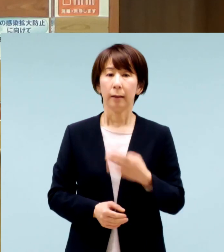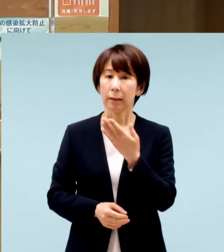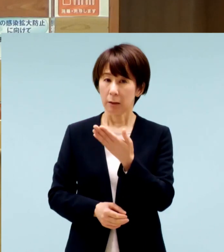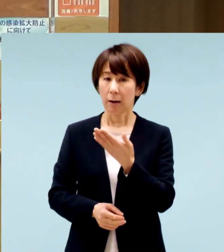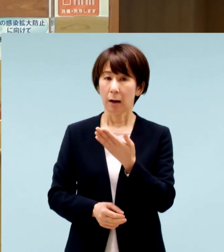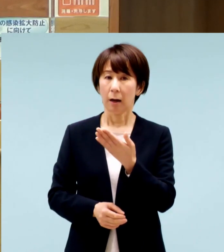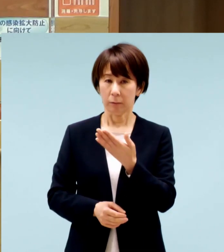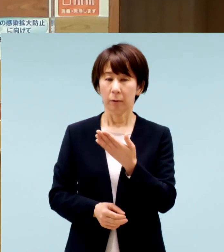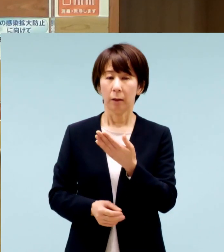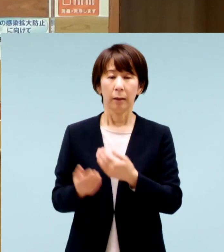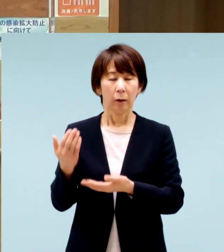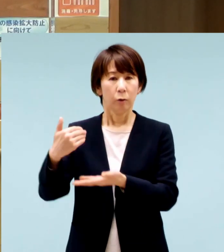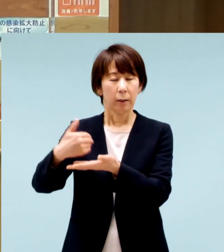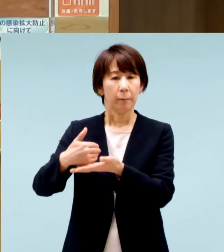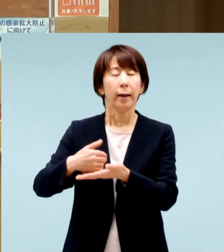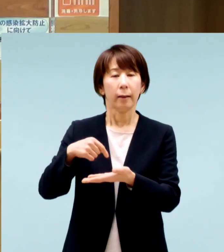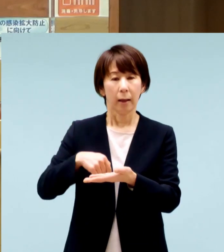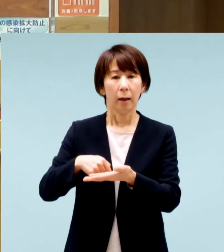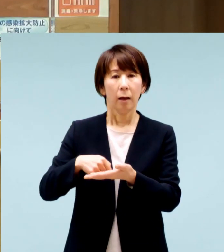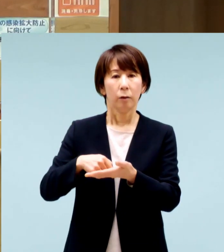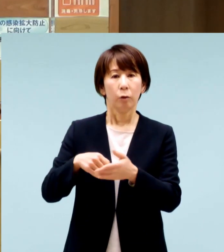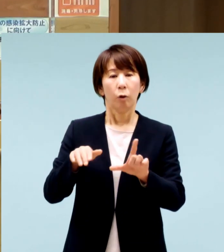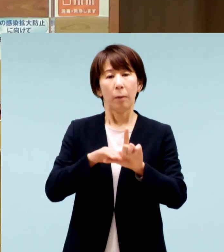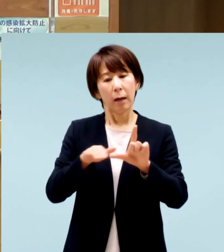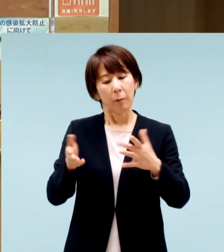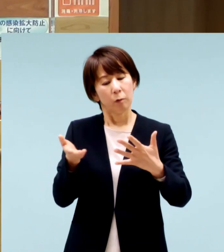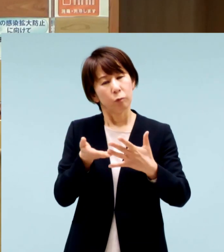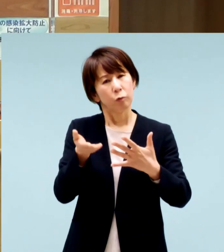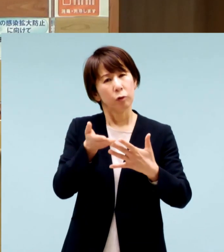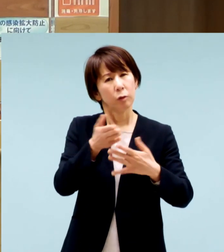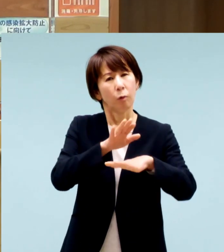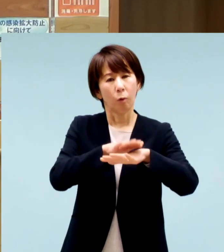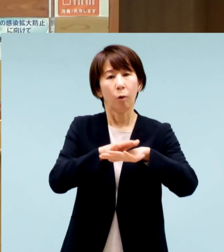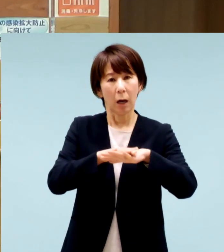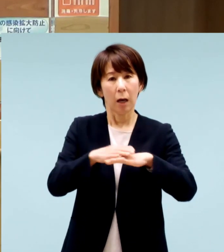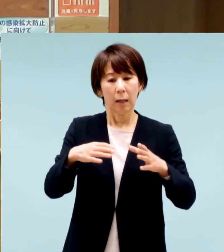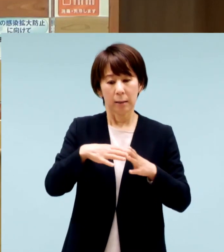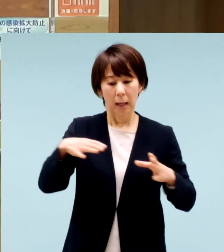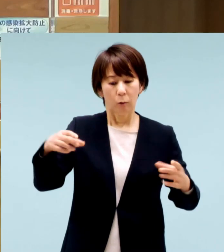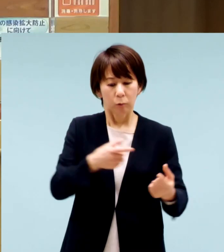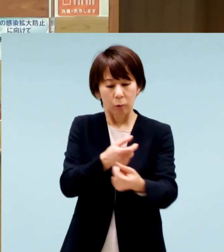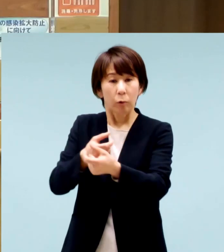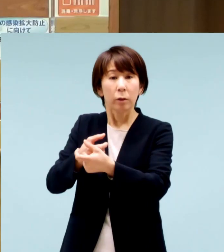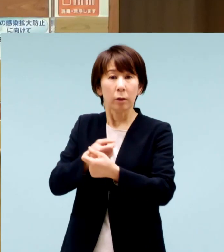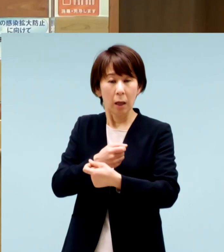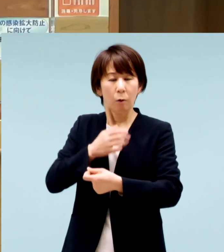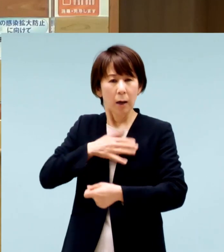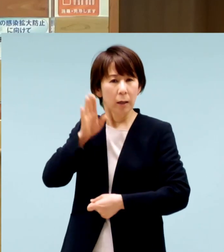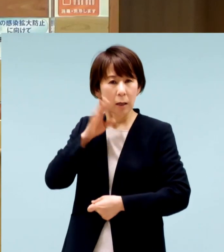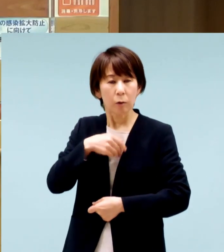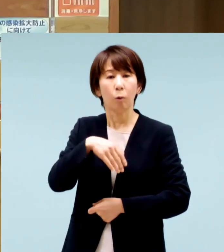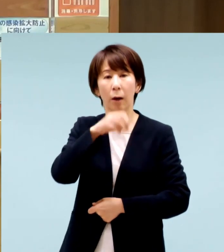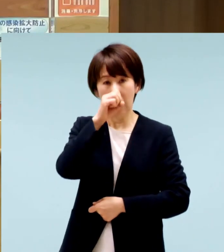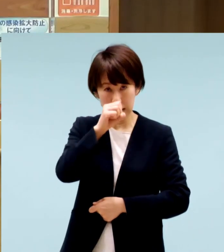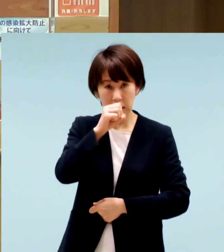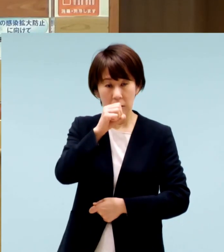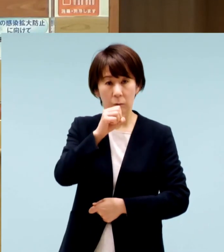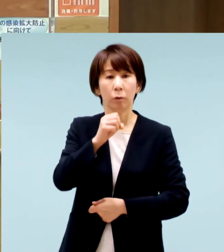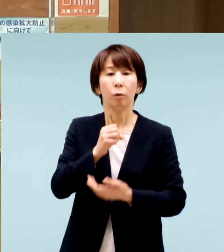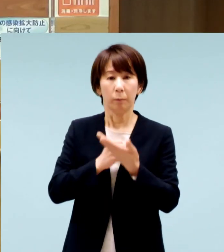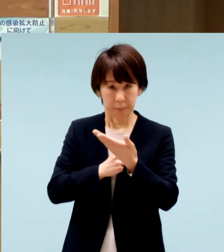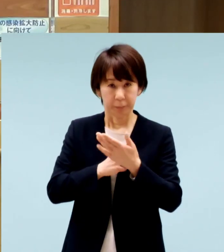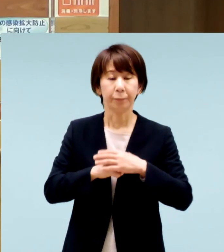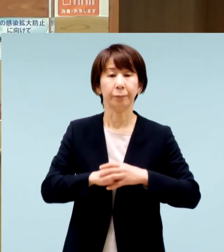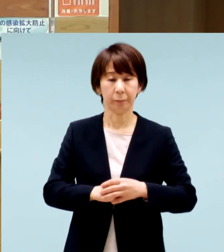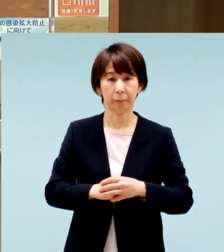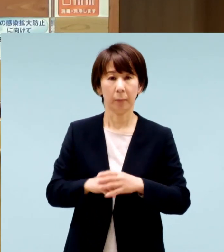国統一的にはっきりしたものになる必要があるということをおっしゃっていると思うんですけども、その一方でその、